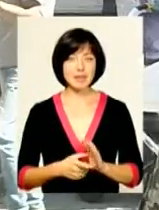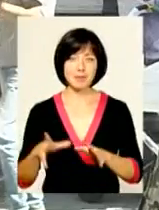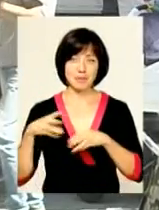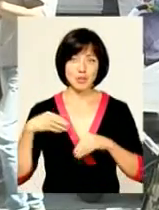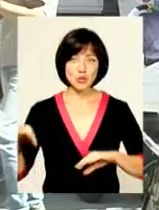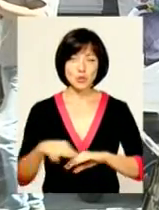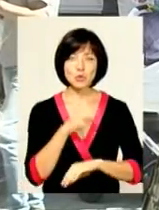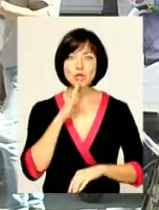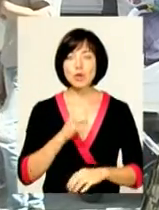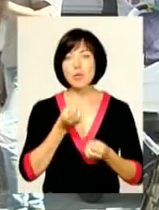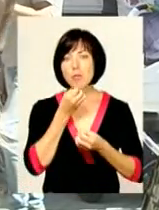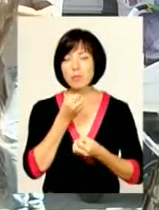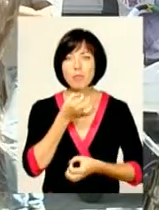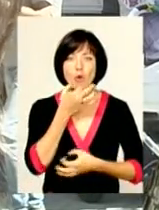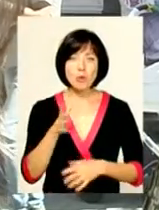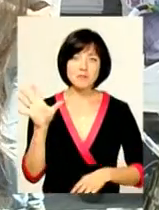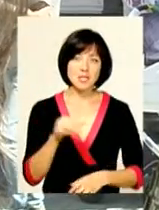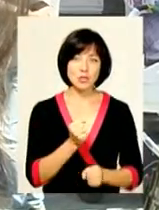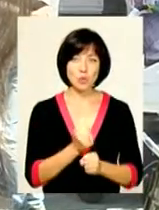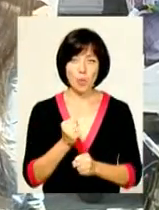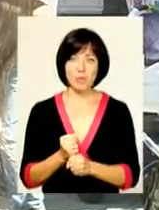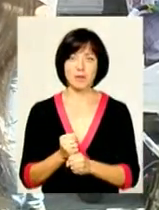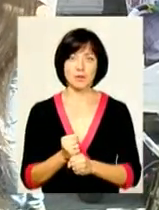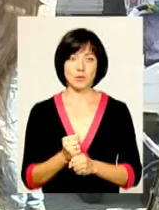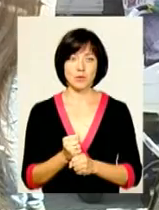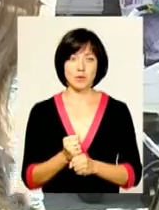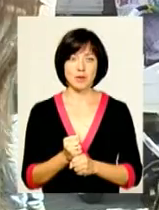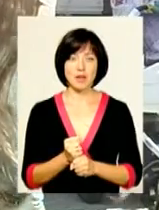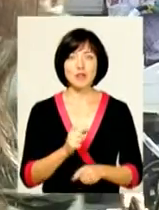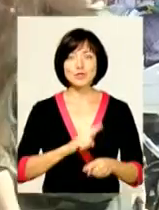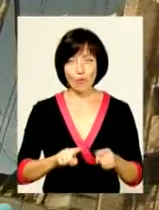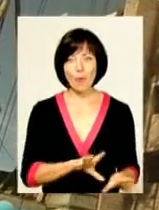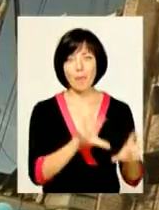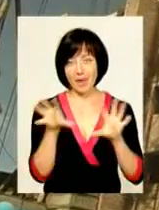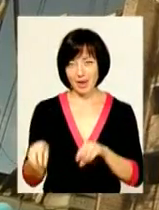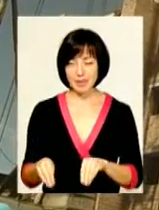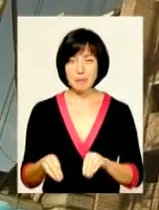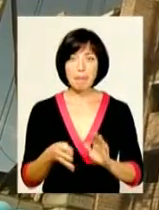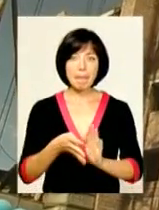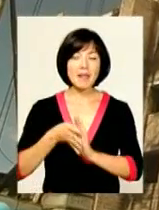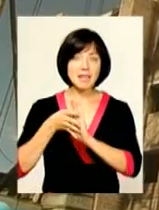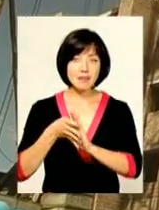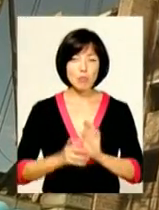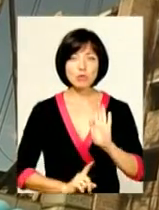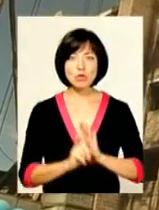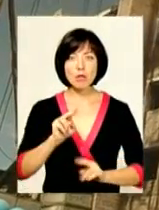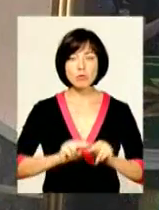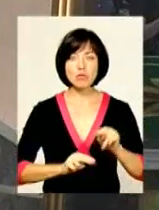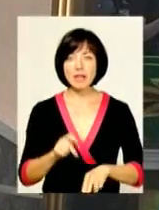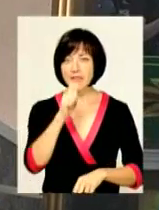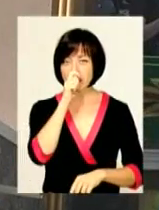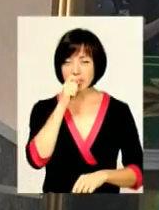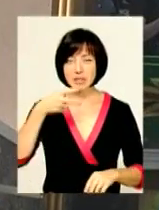дружиною. Подобається, все зроблено. Ми скоро переїдемо. Дев'ятиповерхівку почали будувати у